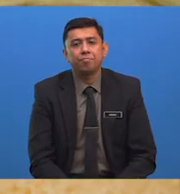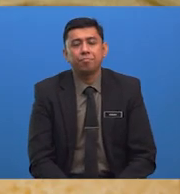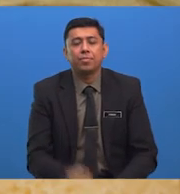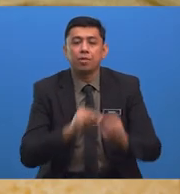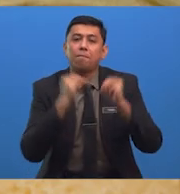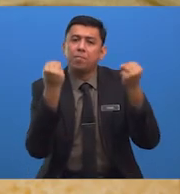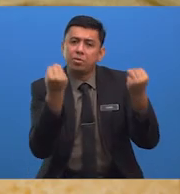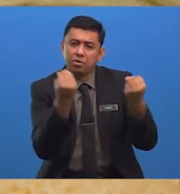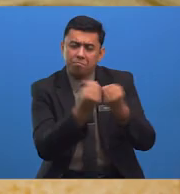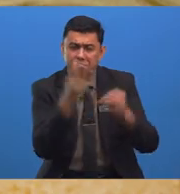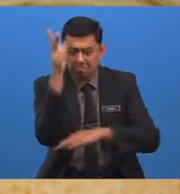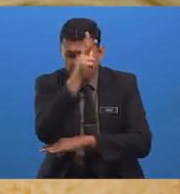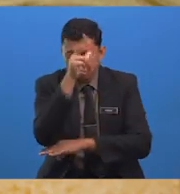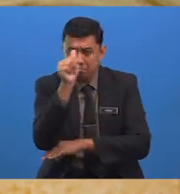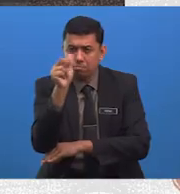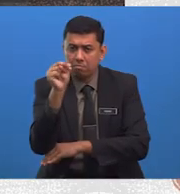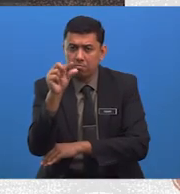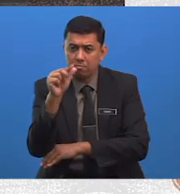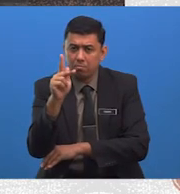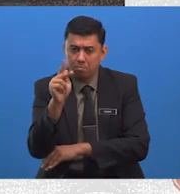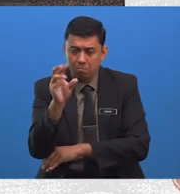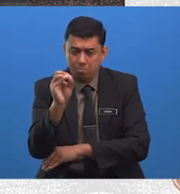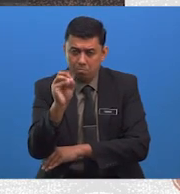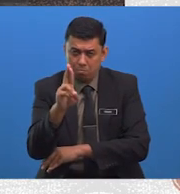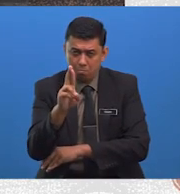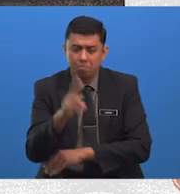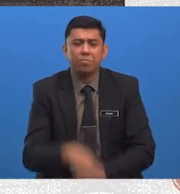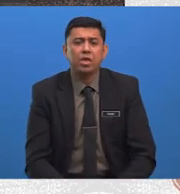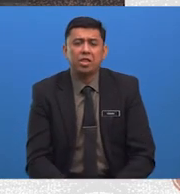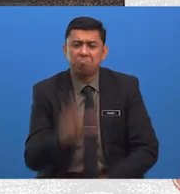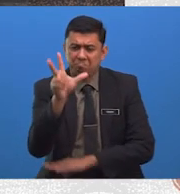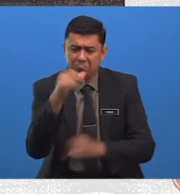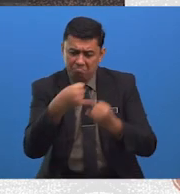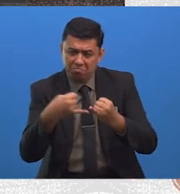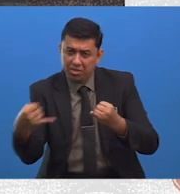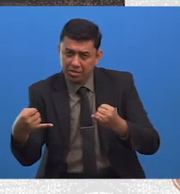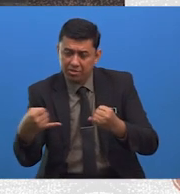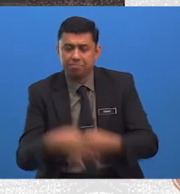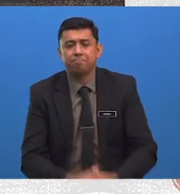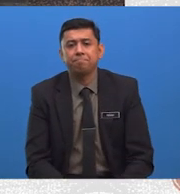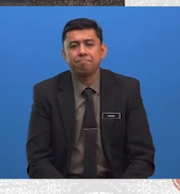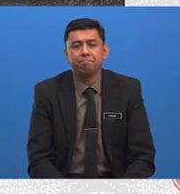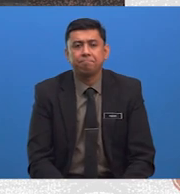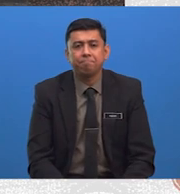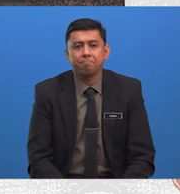Masyarakat kerajaan Angkor telah membina 3 jenis seni bina.